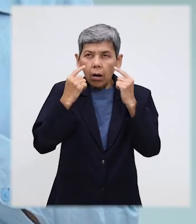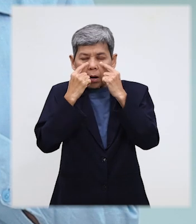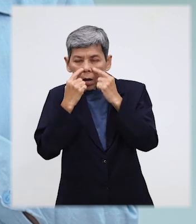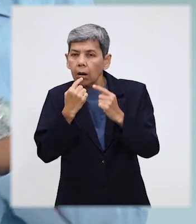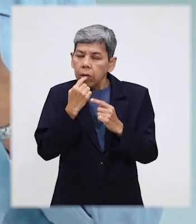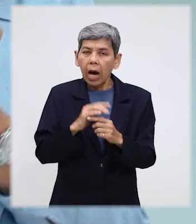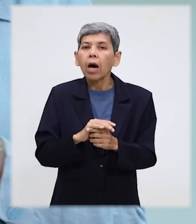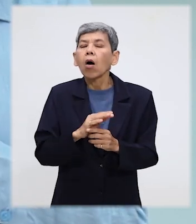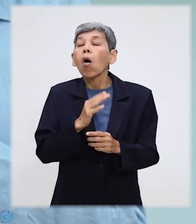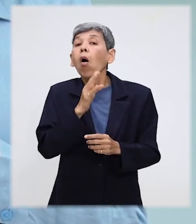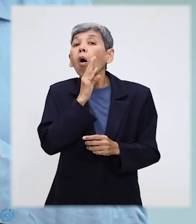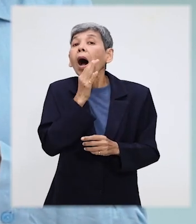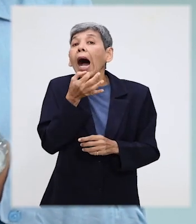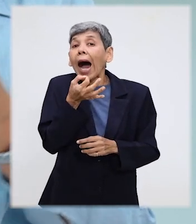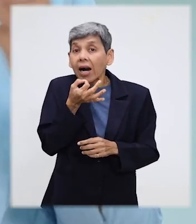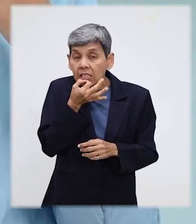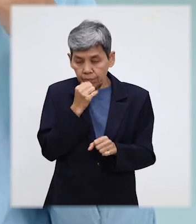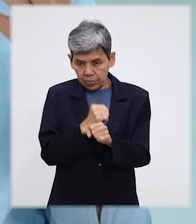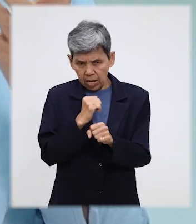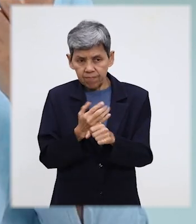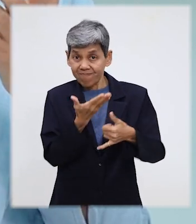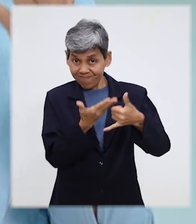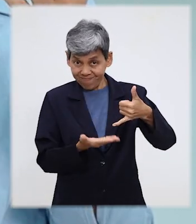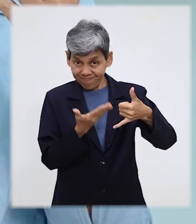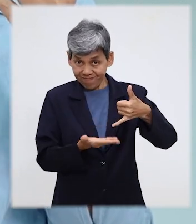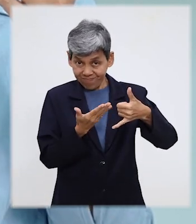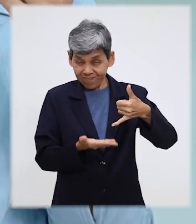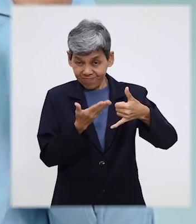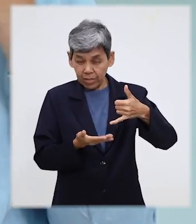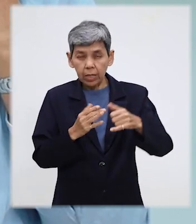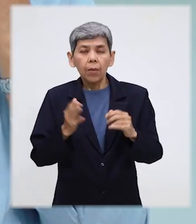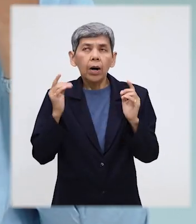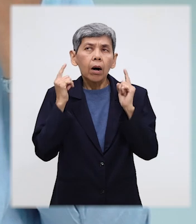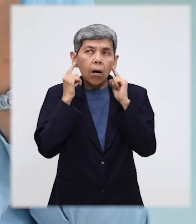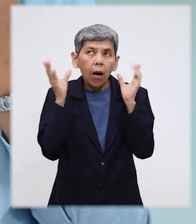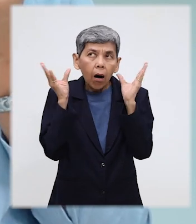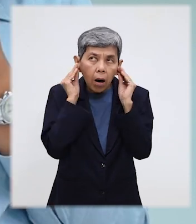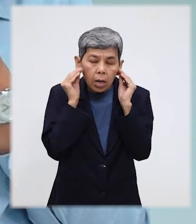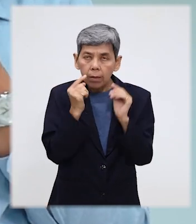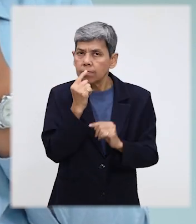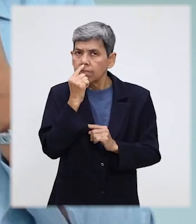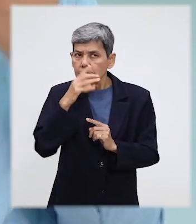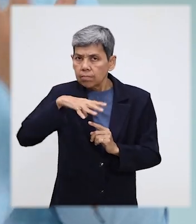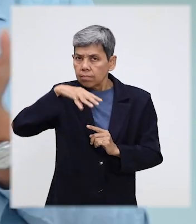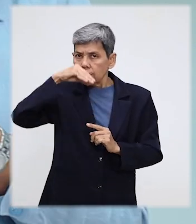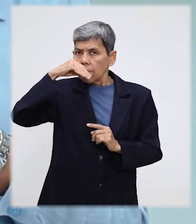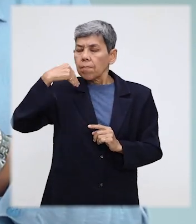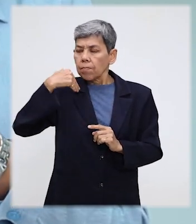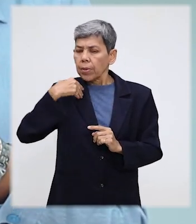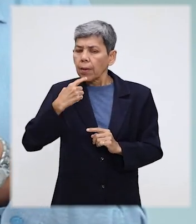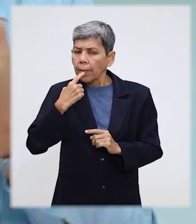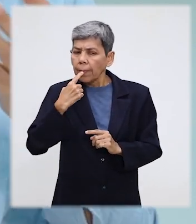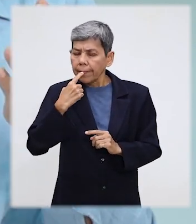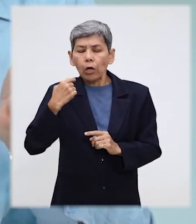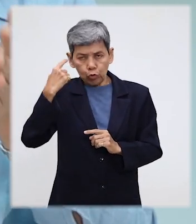ในส่วนของอาชีพที่อาจารย์มองว่าสิ่งที่เขามีอยู่ไม่ว่าจะเป็นหูจมูกลิ้นประสาทสัมผัสต่างๆอาจ